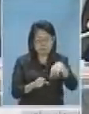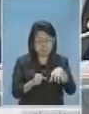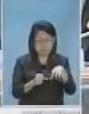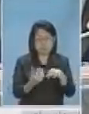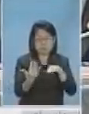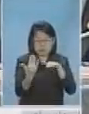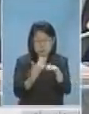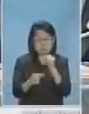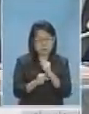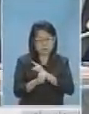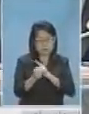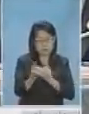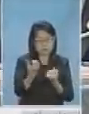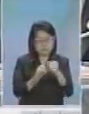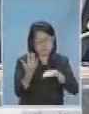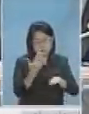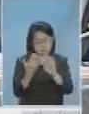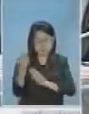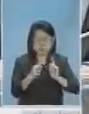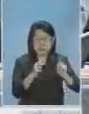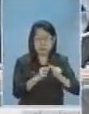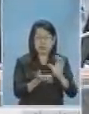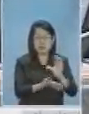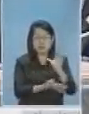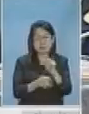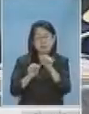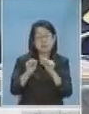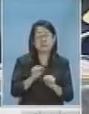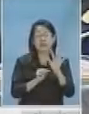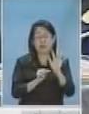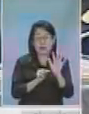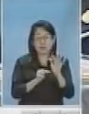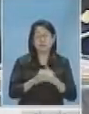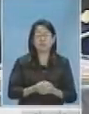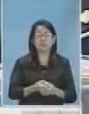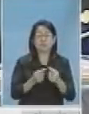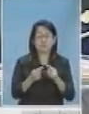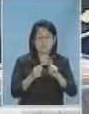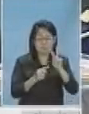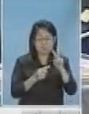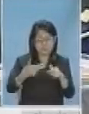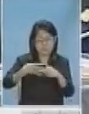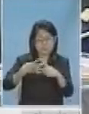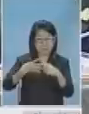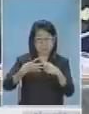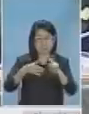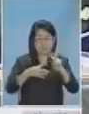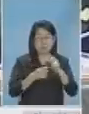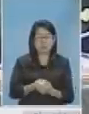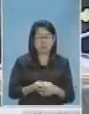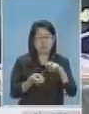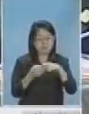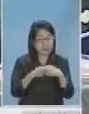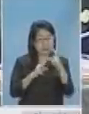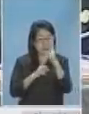างถนนเพื่อลดโลจิสติกคอสใช้งบ 5% ที่ได้ครับ ในส่วนที่2เพื่อความปลอดภัยของผู้